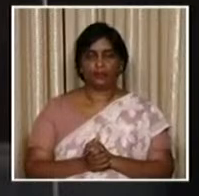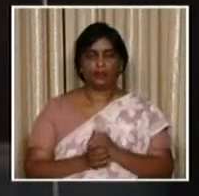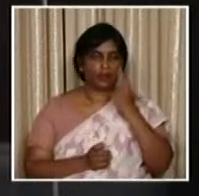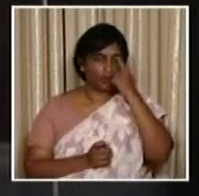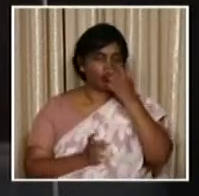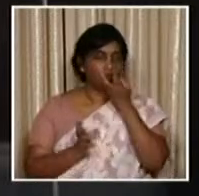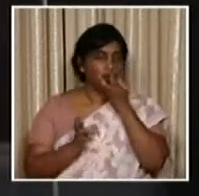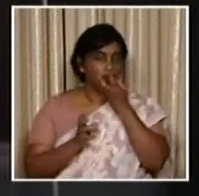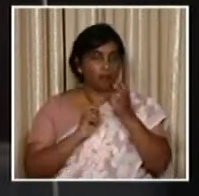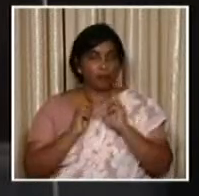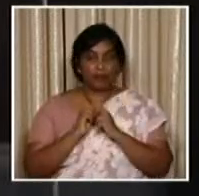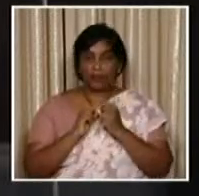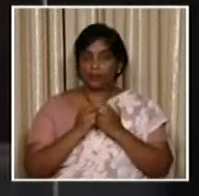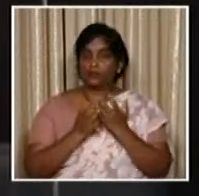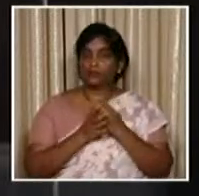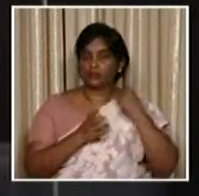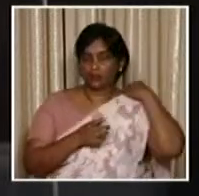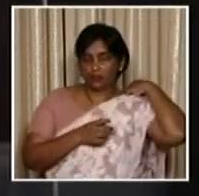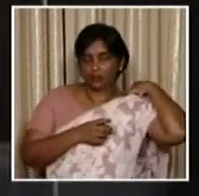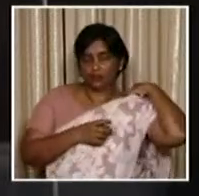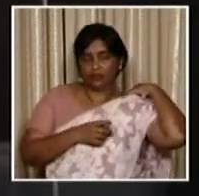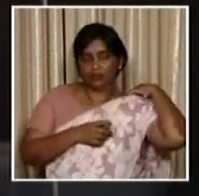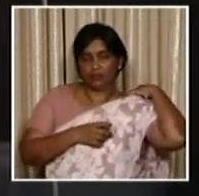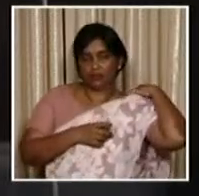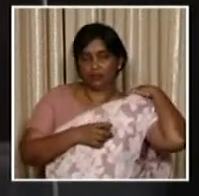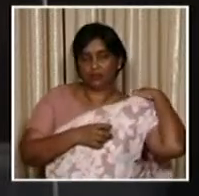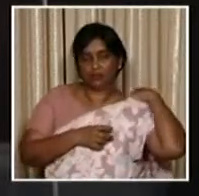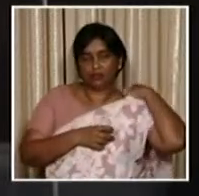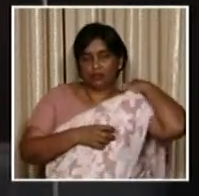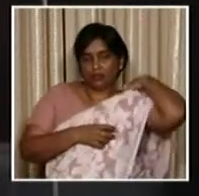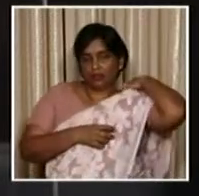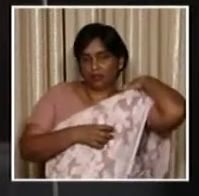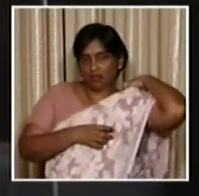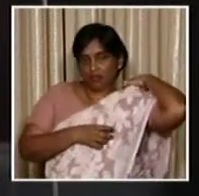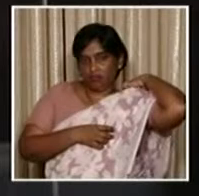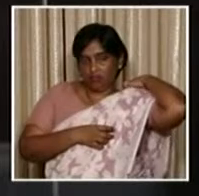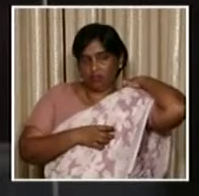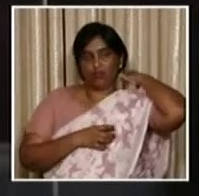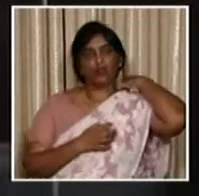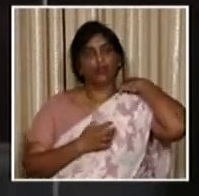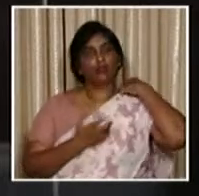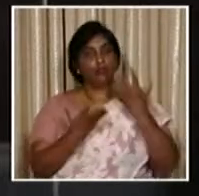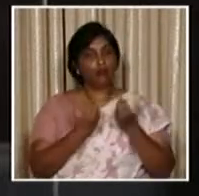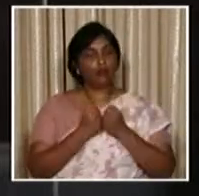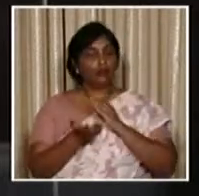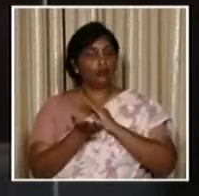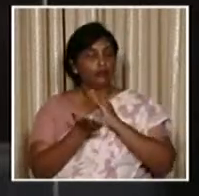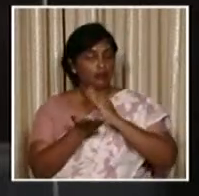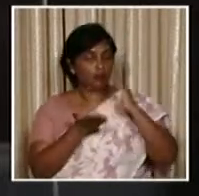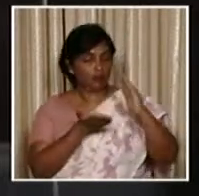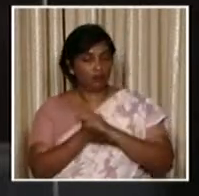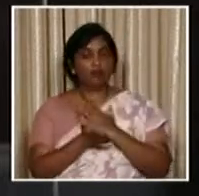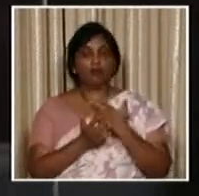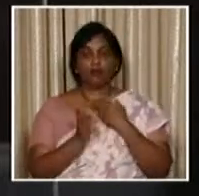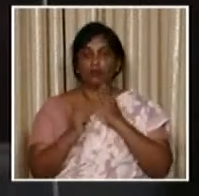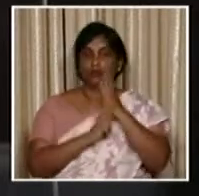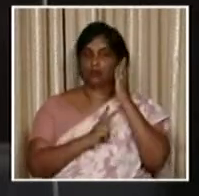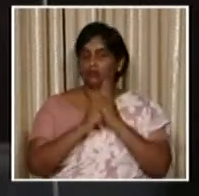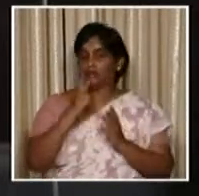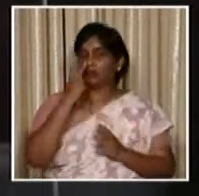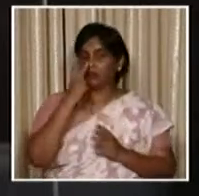Pasku prashne visandima sandaha avashya sadharana ishta karanna apata ansha